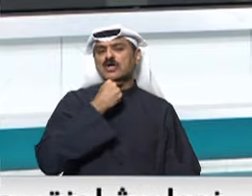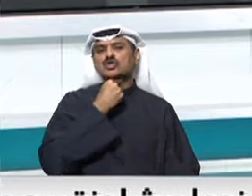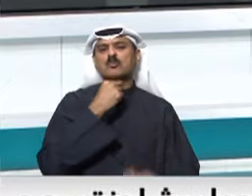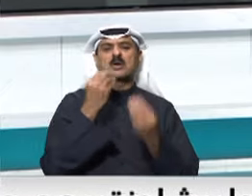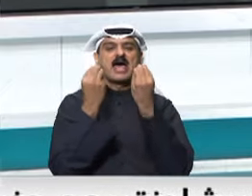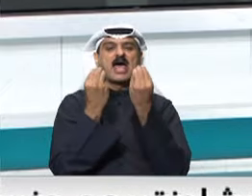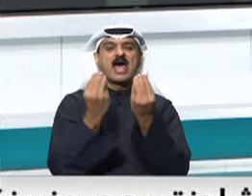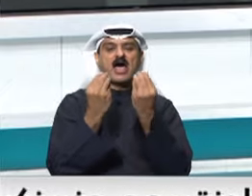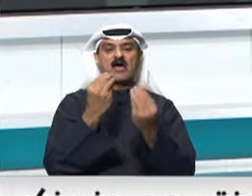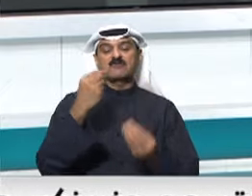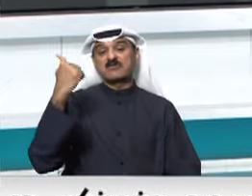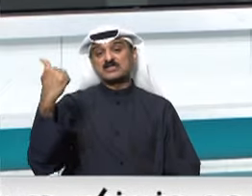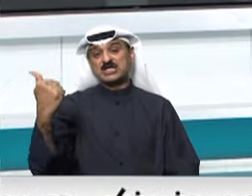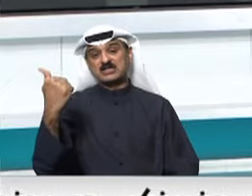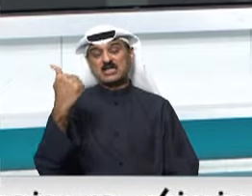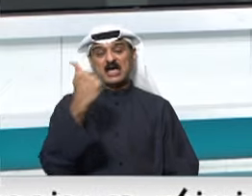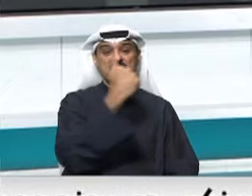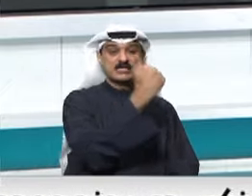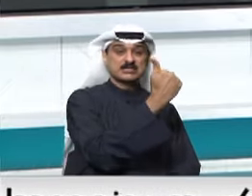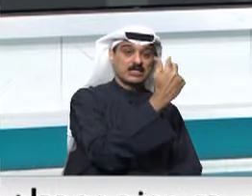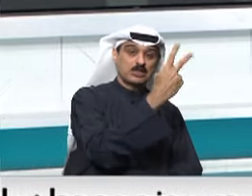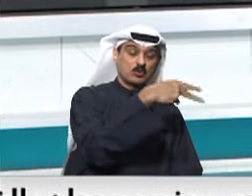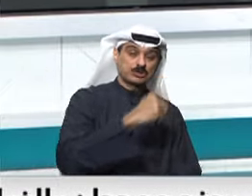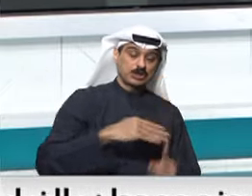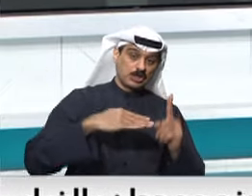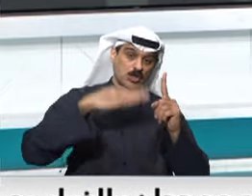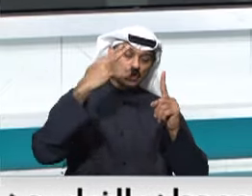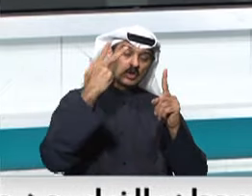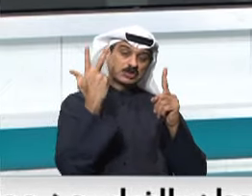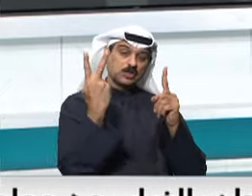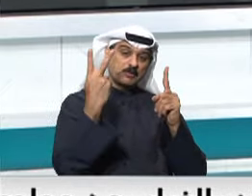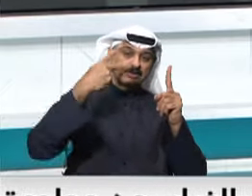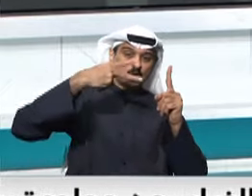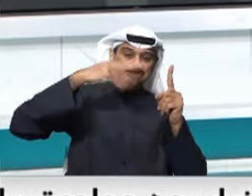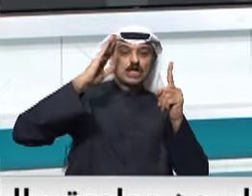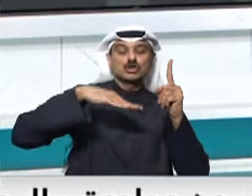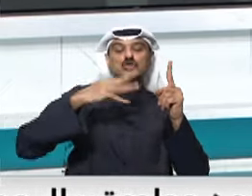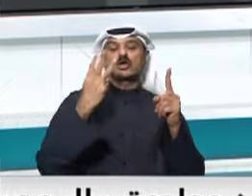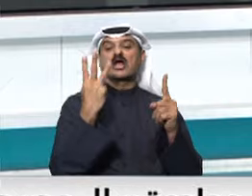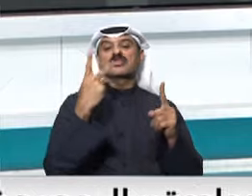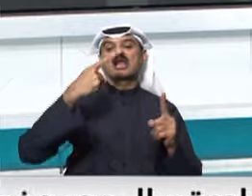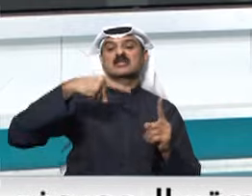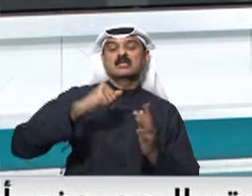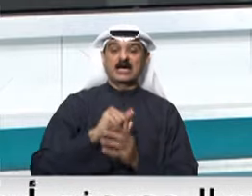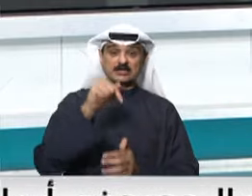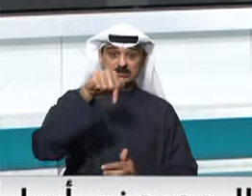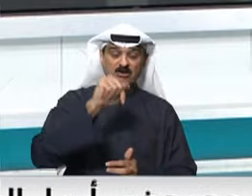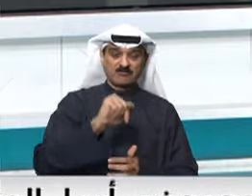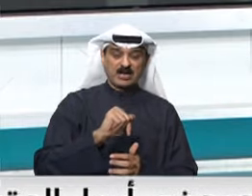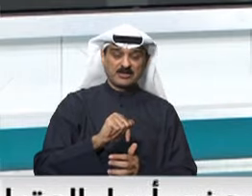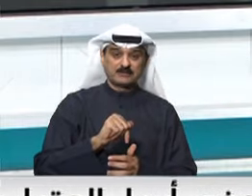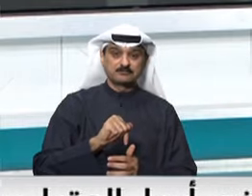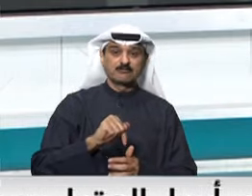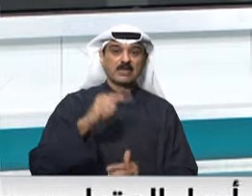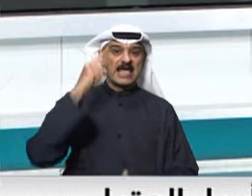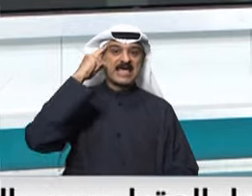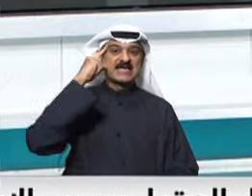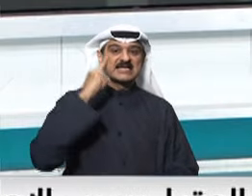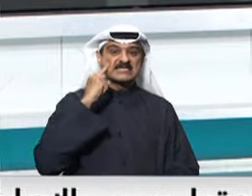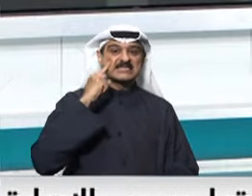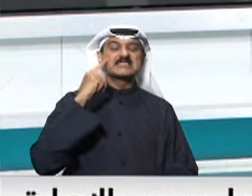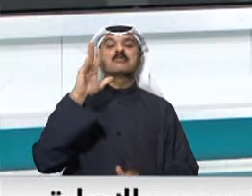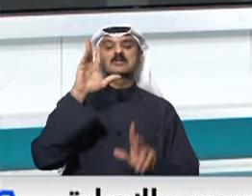الى معتدل من 6 الى 26 28 العظمى والصغرى 13 درجه مئويه والاحساس اعلى من ذلك ايضا في يوم السبت